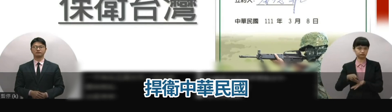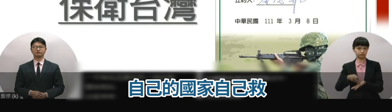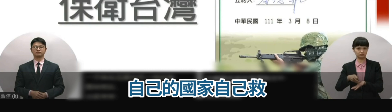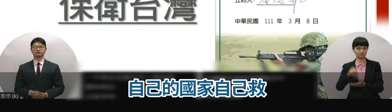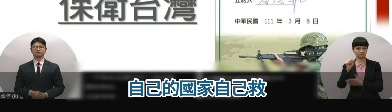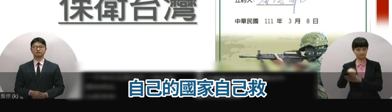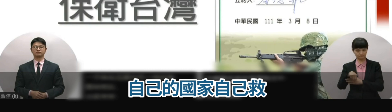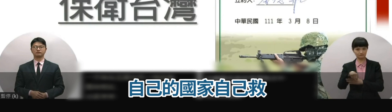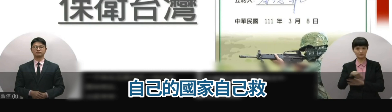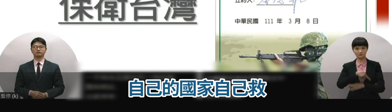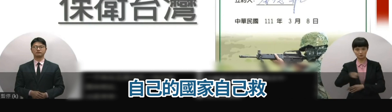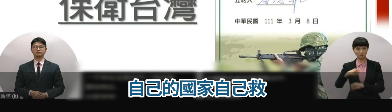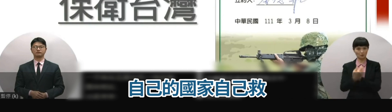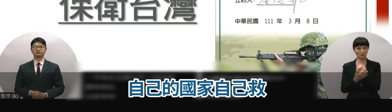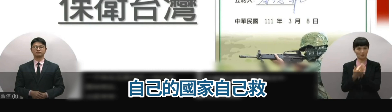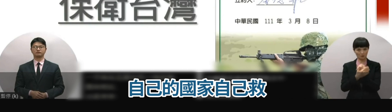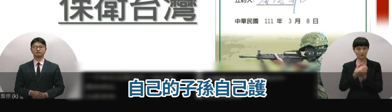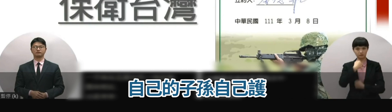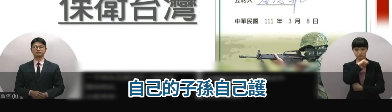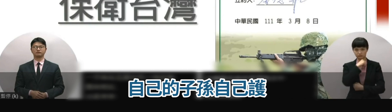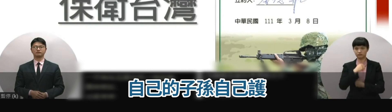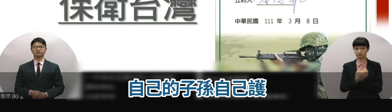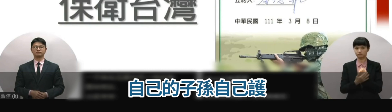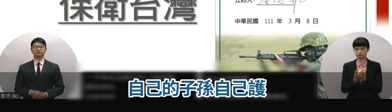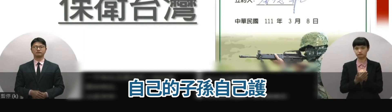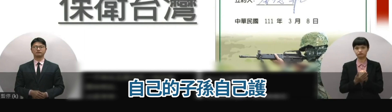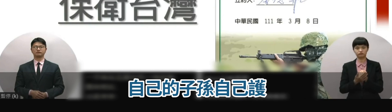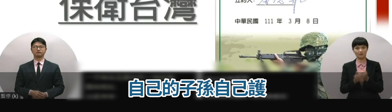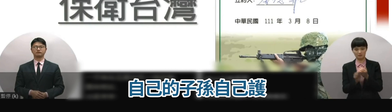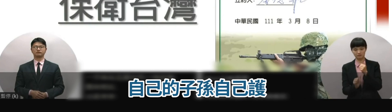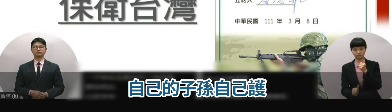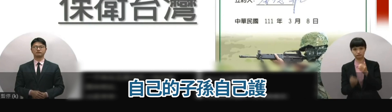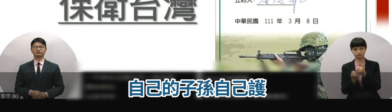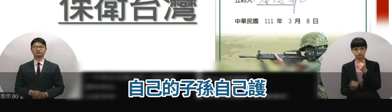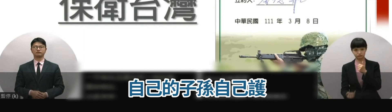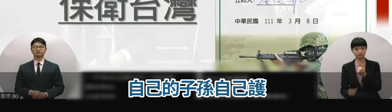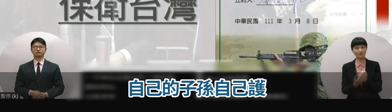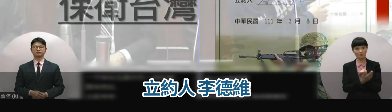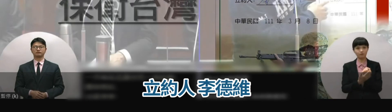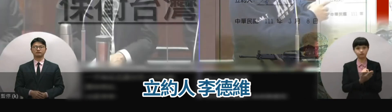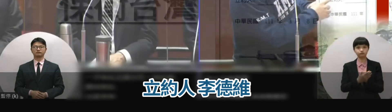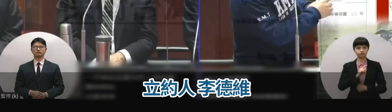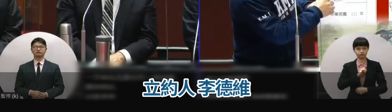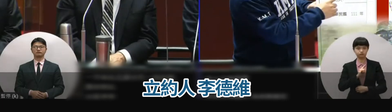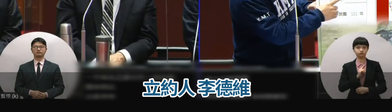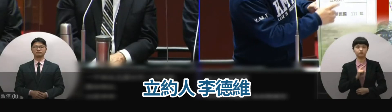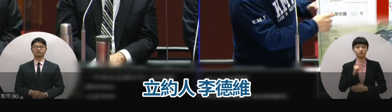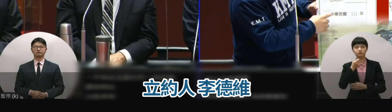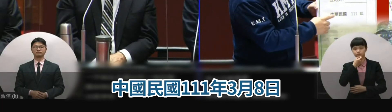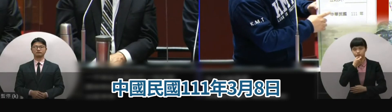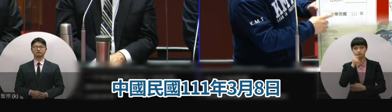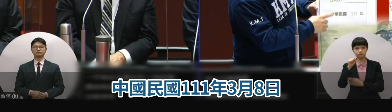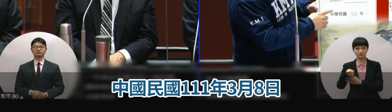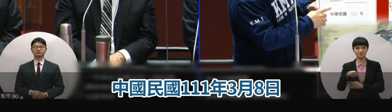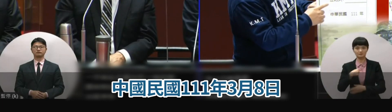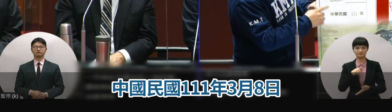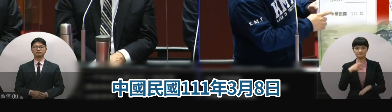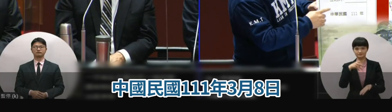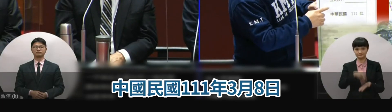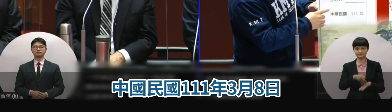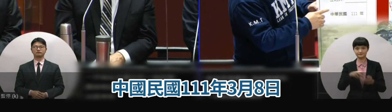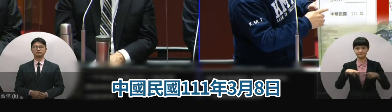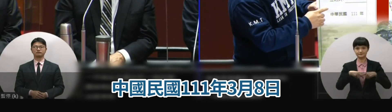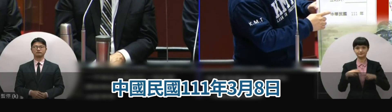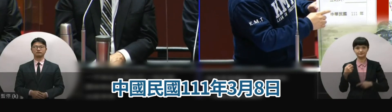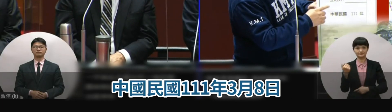国，自己的国家自己救，自己的子孙自己护。立约人李德维，中华民国